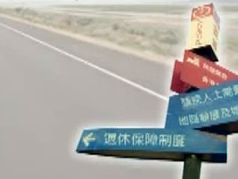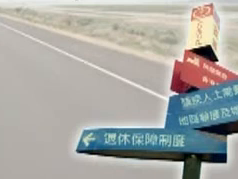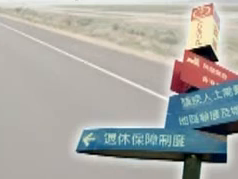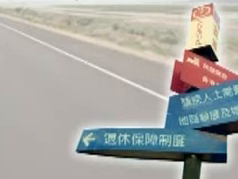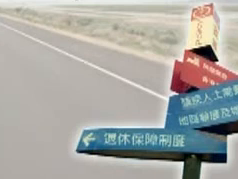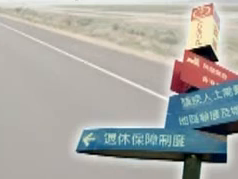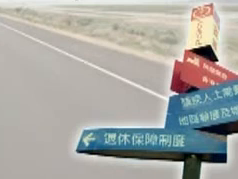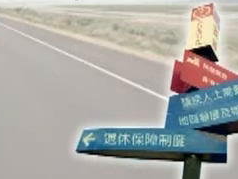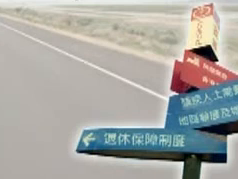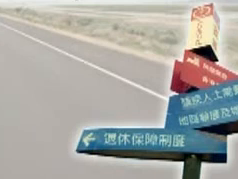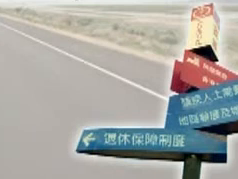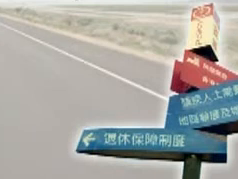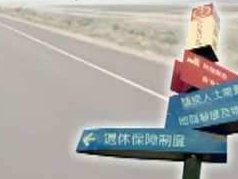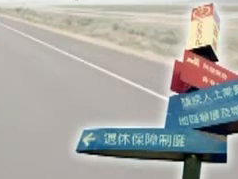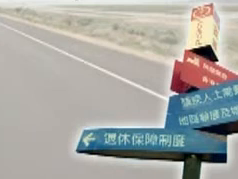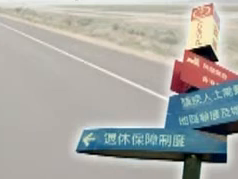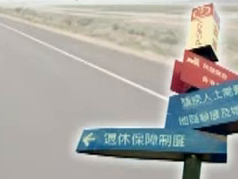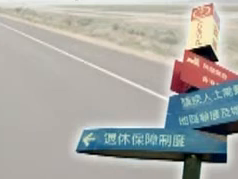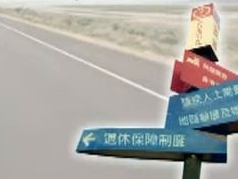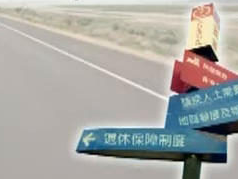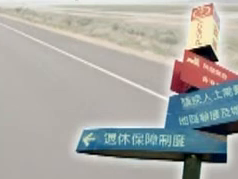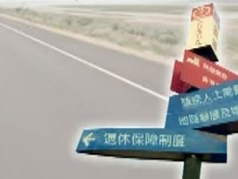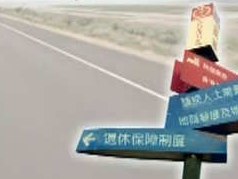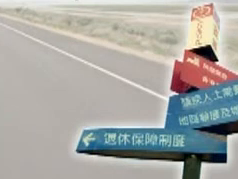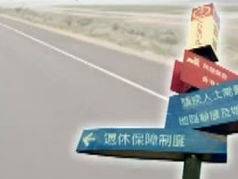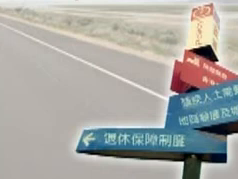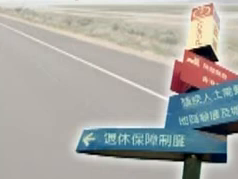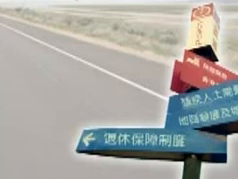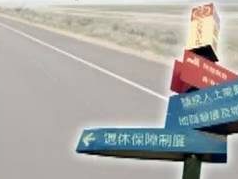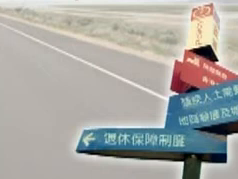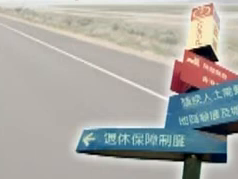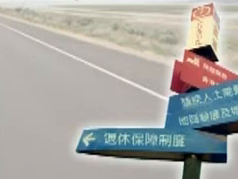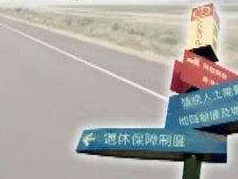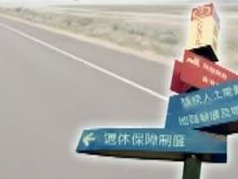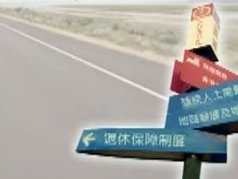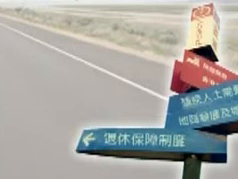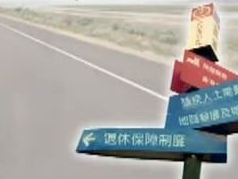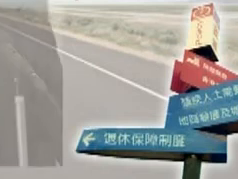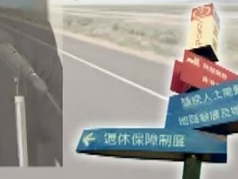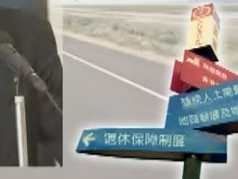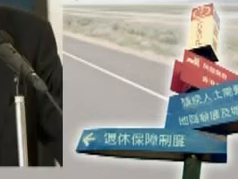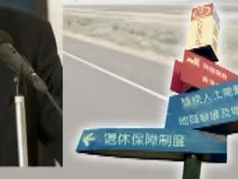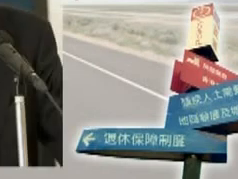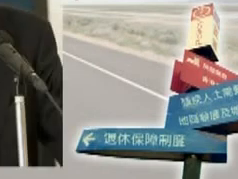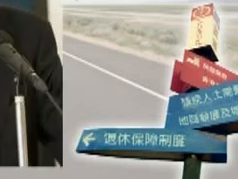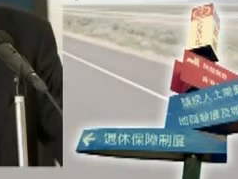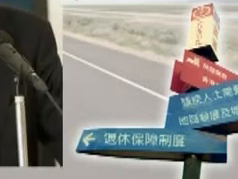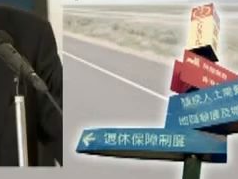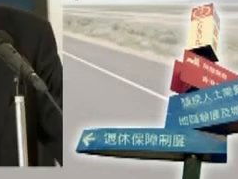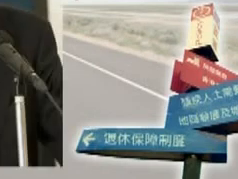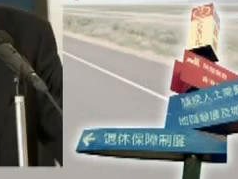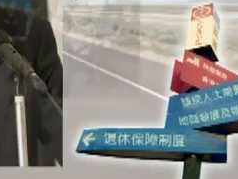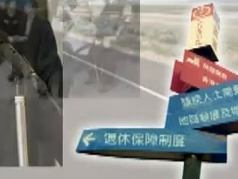2001年4月至7月举行了一系列有关贫穷问题的研讨会， RTV 就这个议题制作了一共8集的专